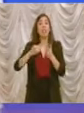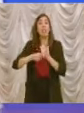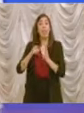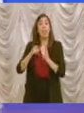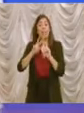l'università